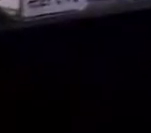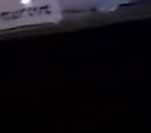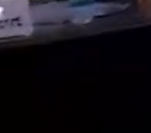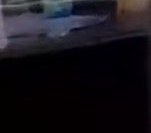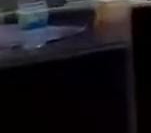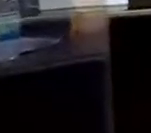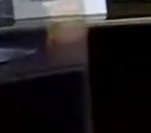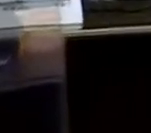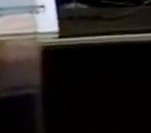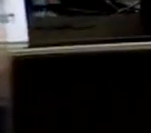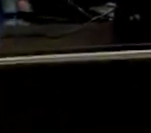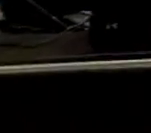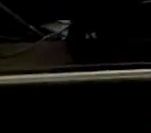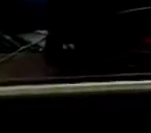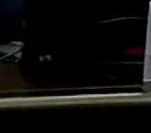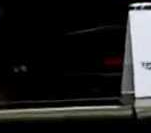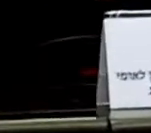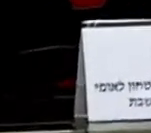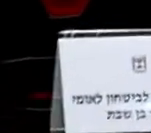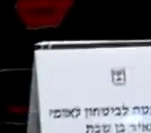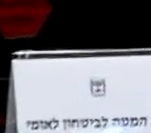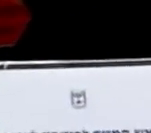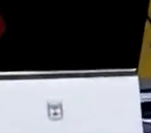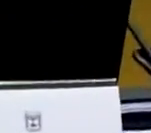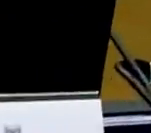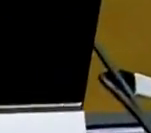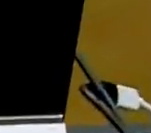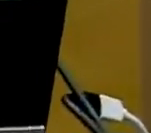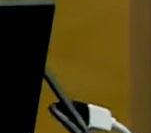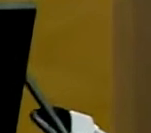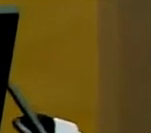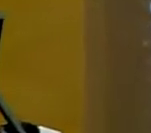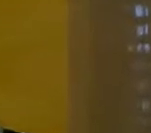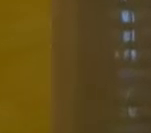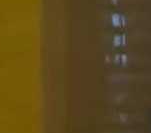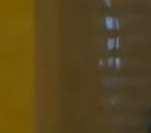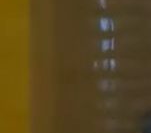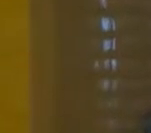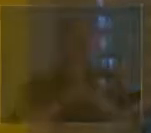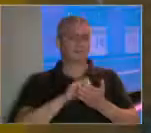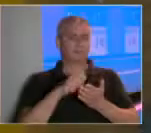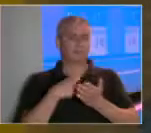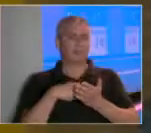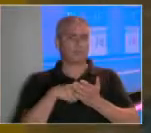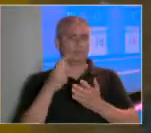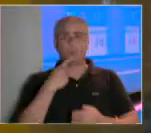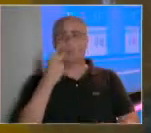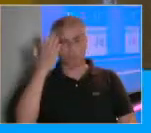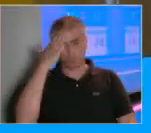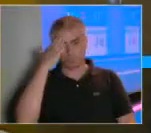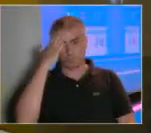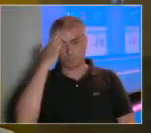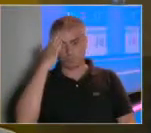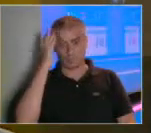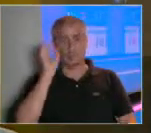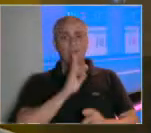ענף התרבות והאירועים, שמוכרים כבר מספר ימים מחוץ לכנסת ומשרד האוצר. להם הוא אומר שהוא מודע למצוקה